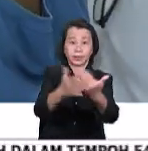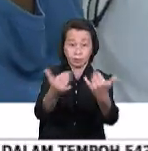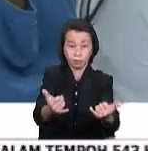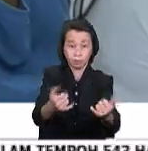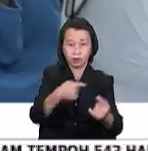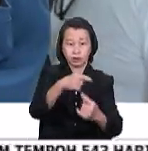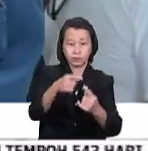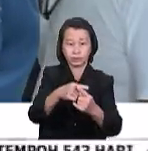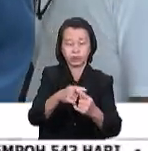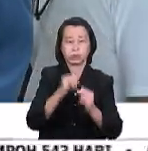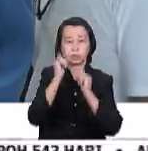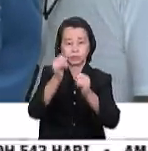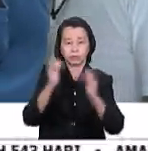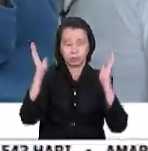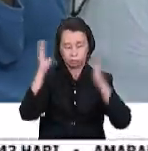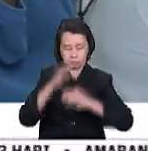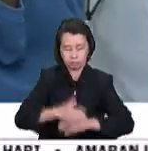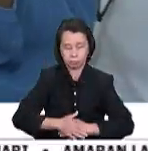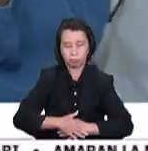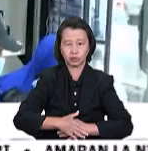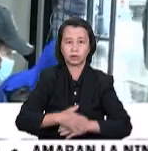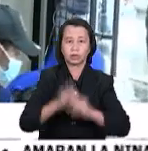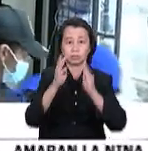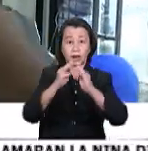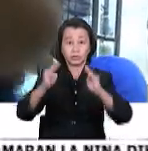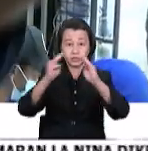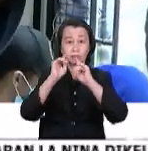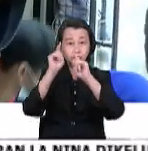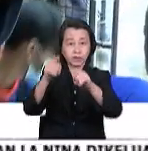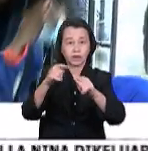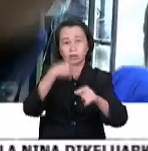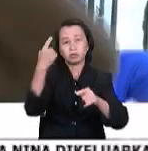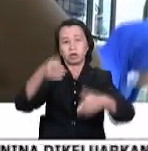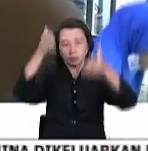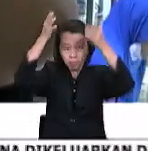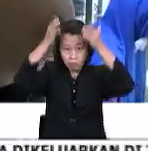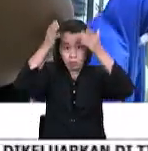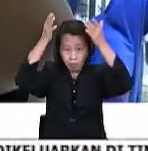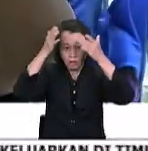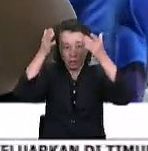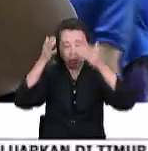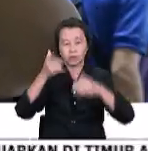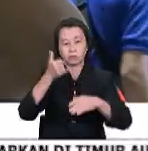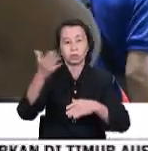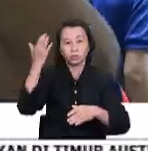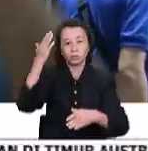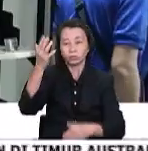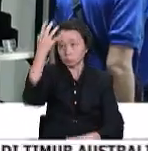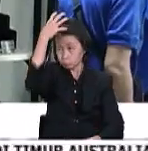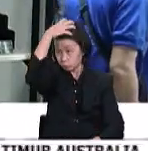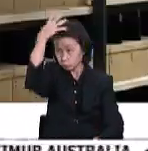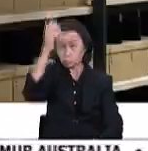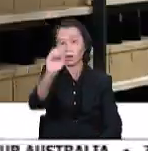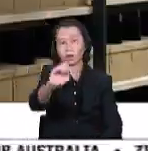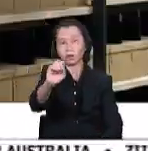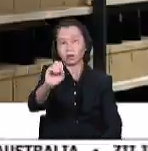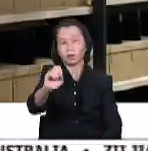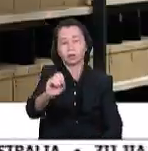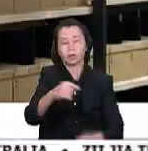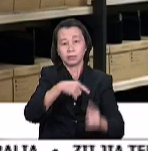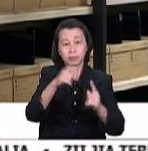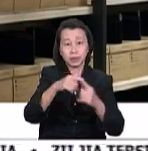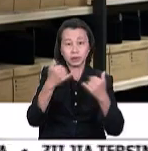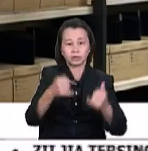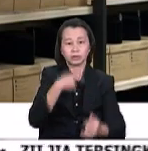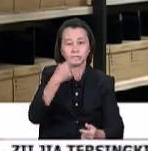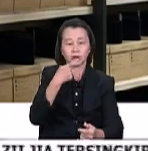bila kita ke masjid, kita nampak selalu orang pakai. Masa zaman tak ada kopiah dululah, dan sekarang ni bila